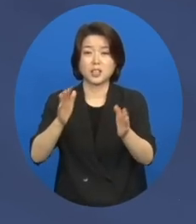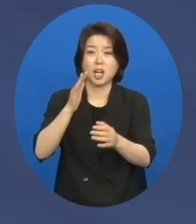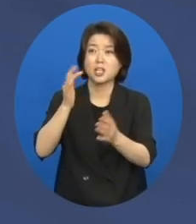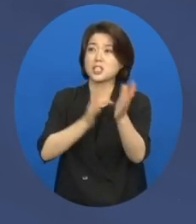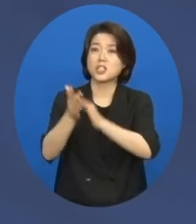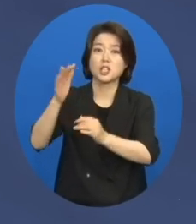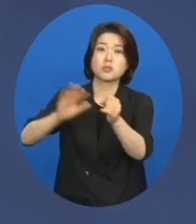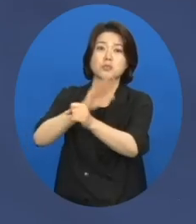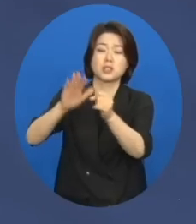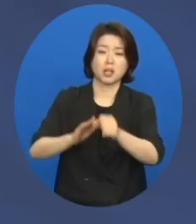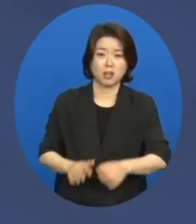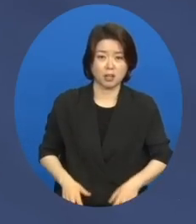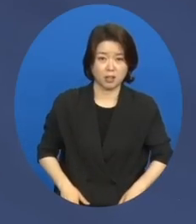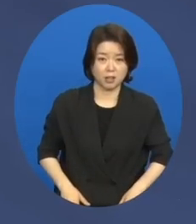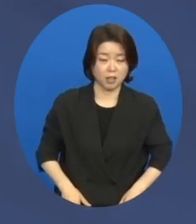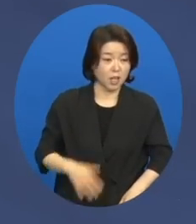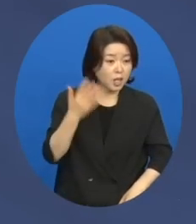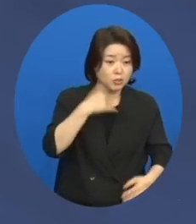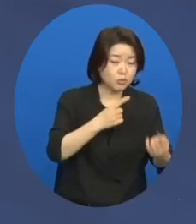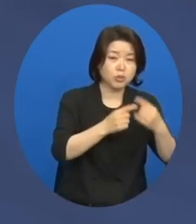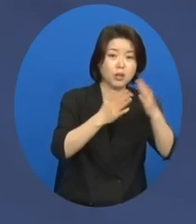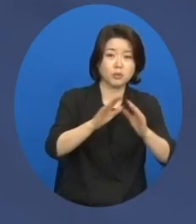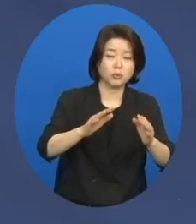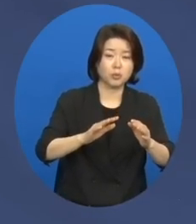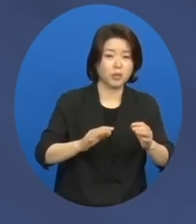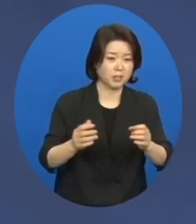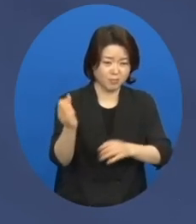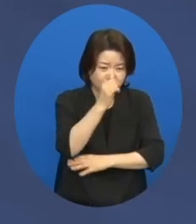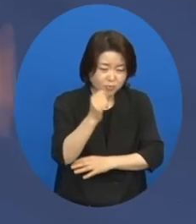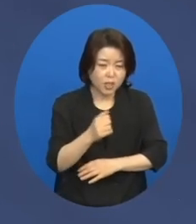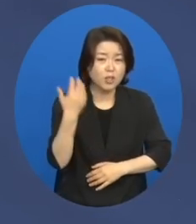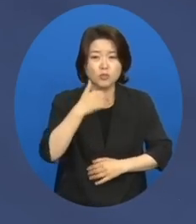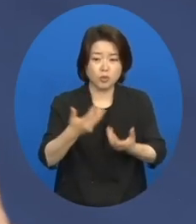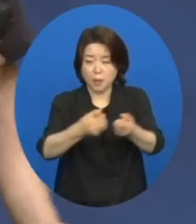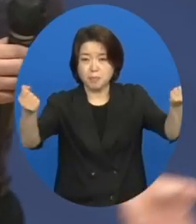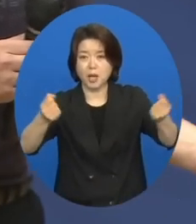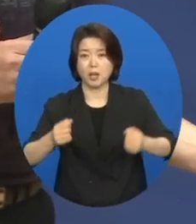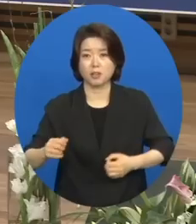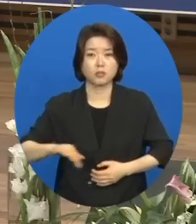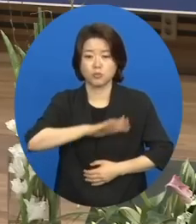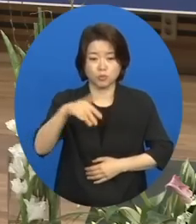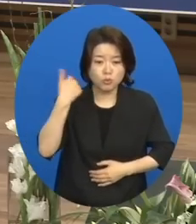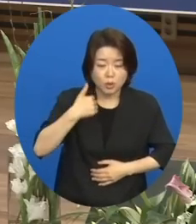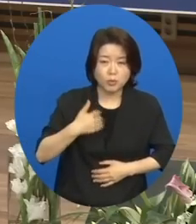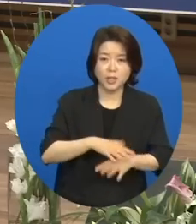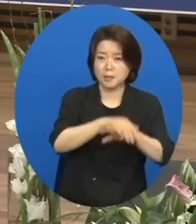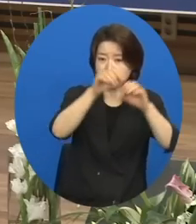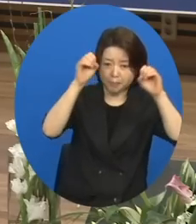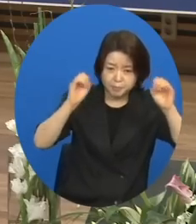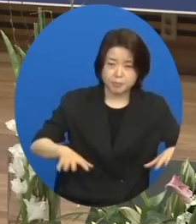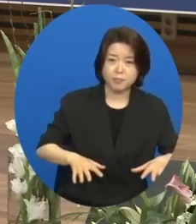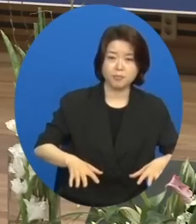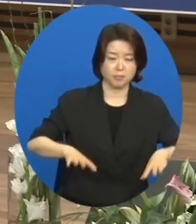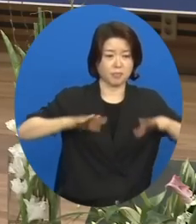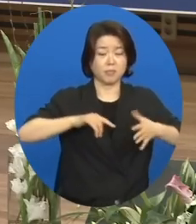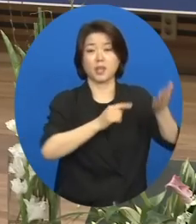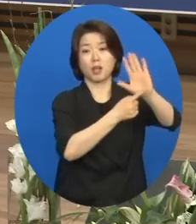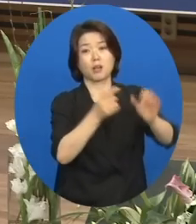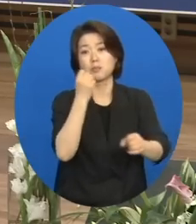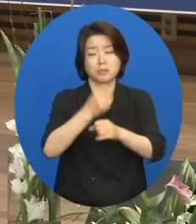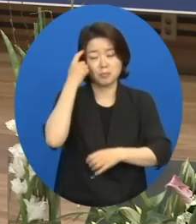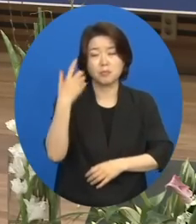있는데 누가 교회를 흔들어요? 누가 우리를 나눠요? 누가 우리에게 헛된 과시를 하게 만들어요?